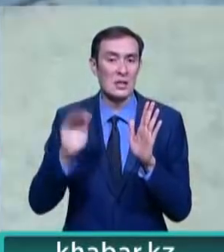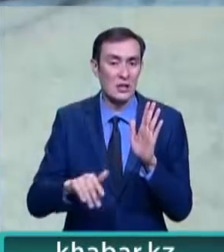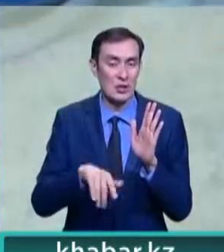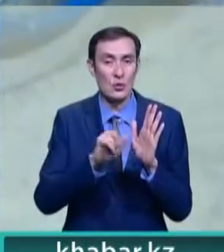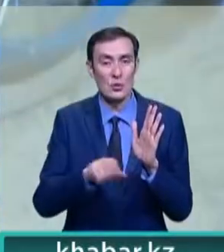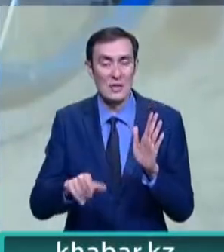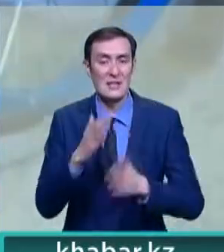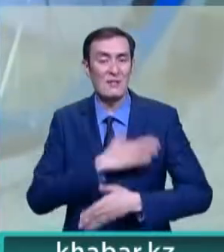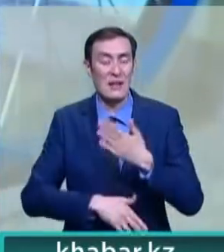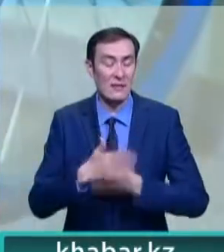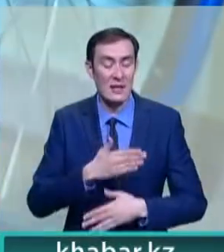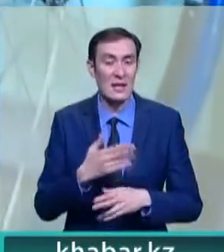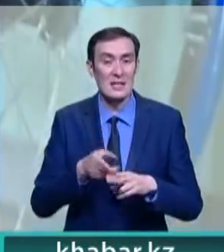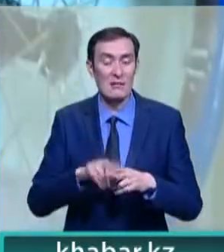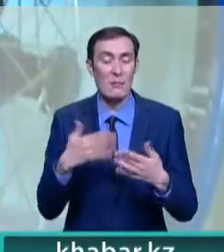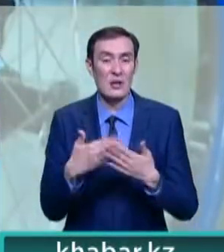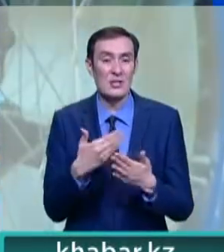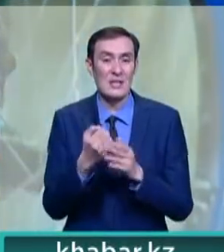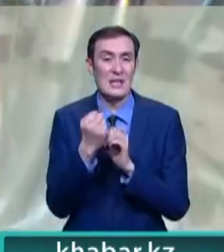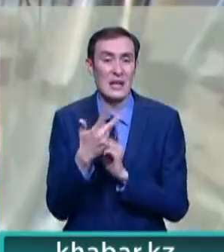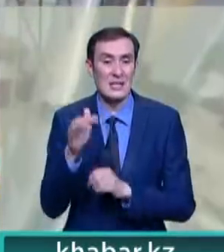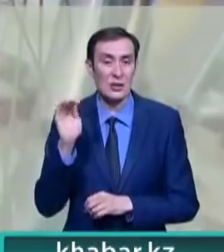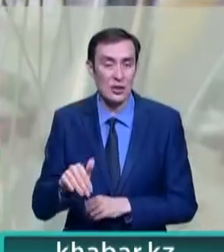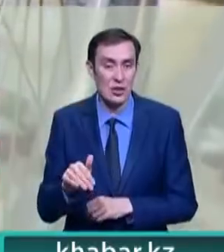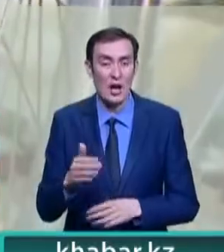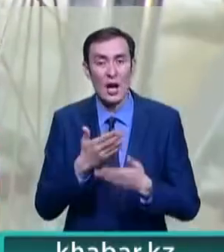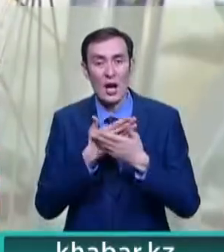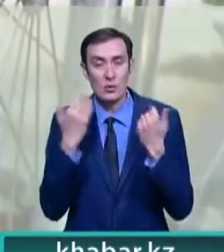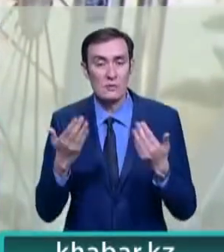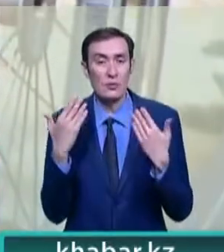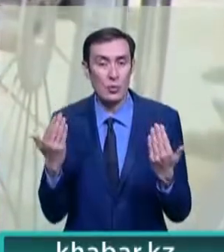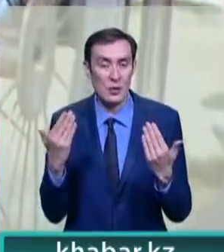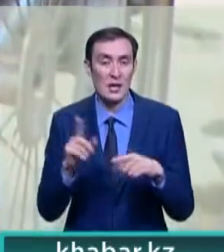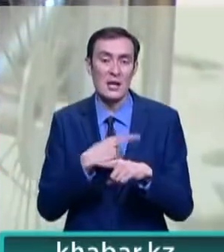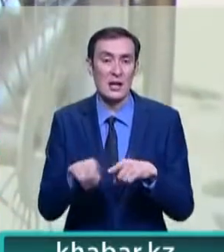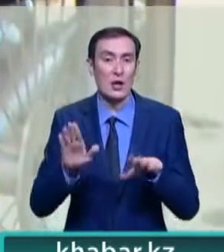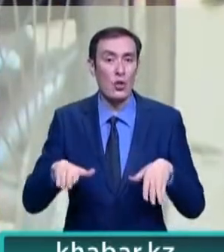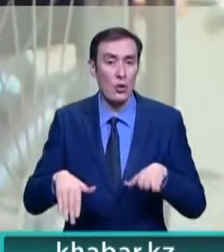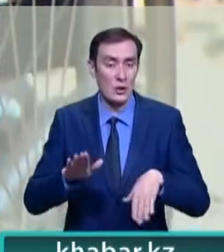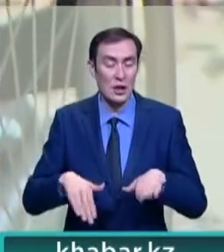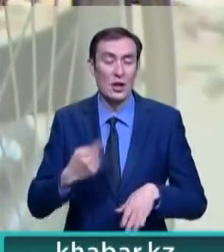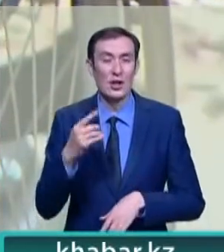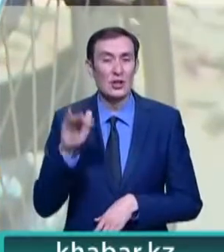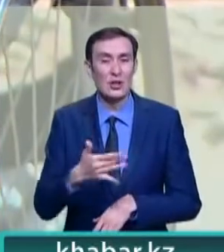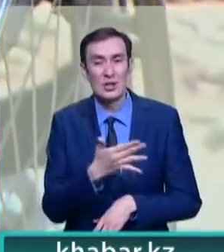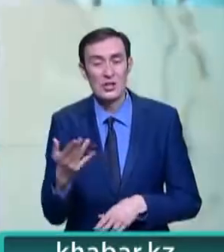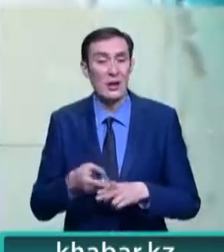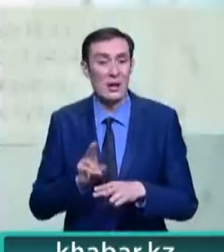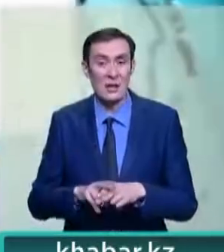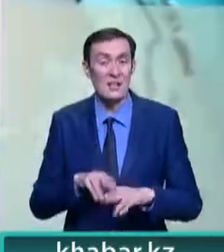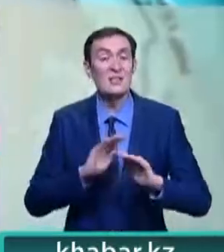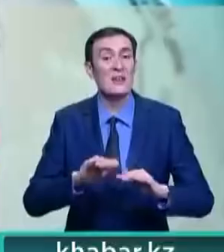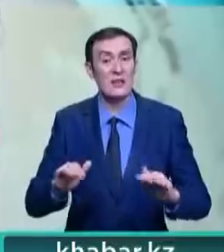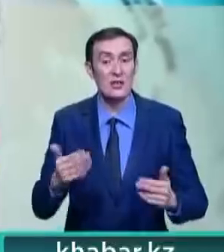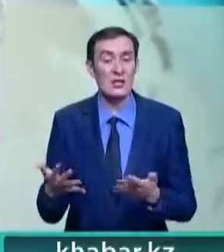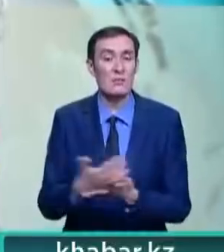с особыми потребностями. Из них почти у 13 тысяч отсутствуют верхние и нижние конечности. Тысячи из них – это дети. Сейчас